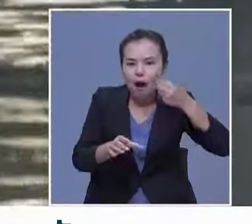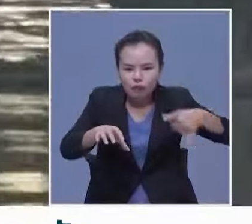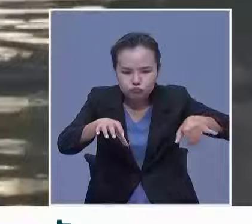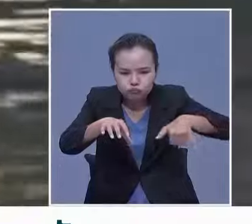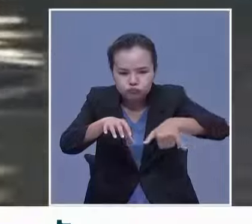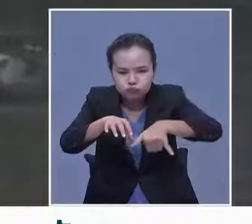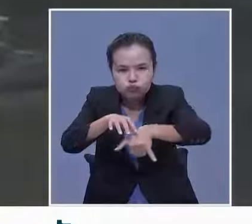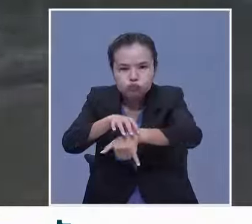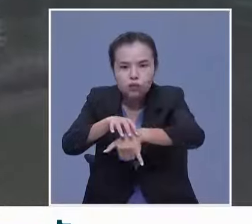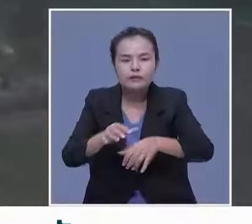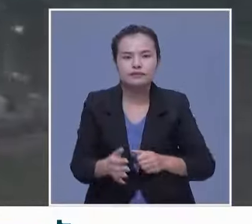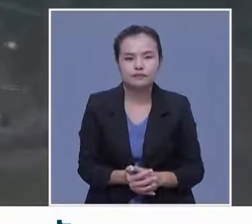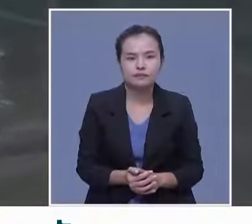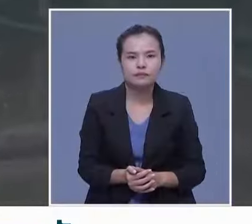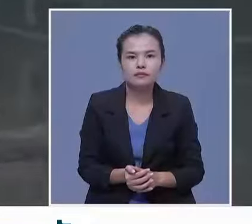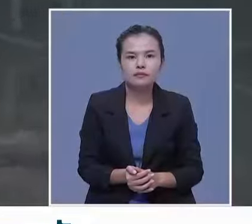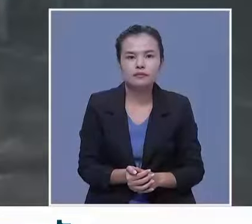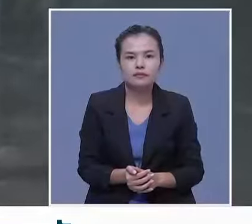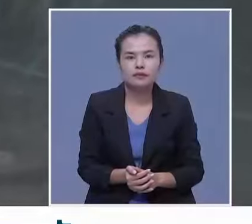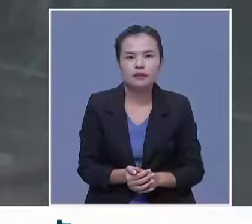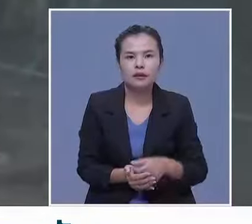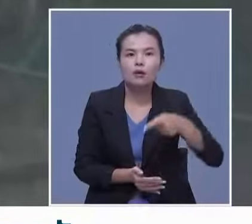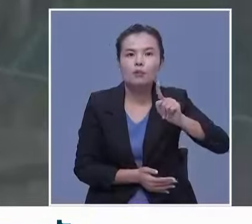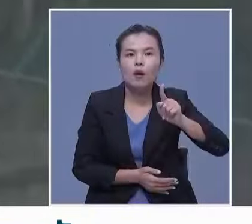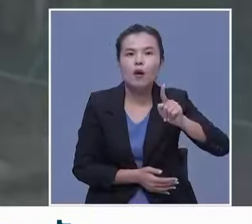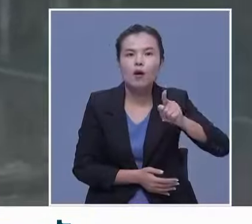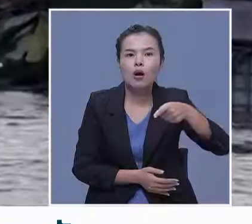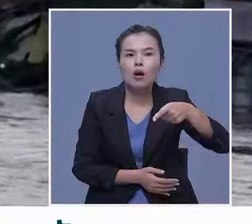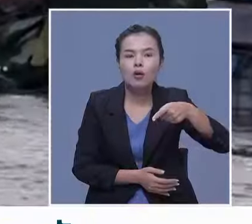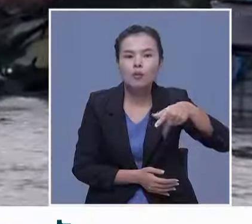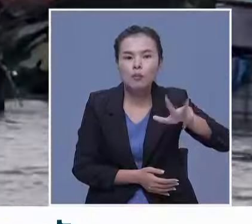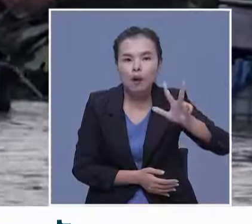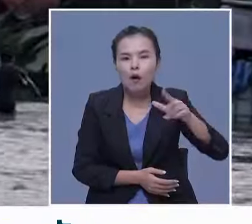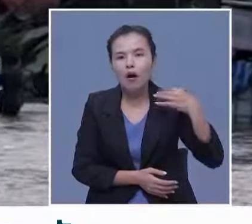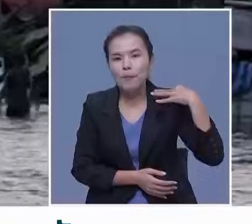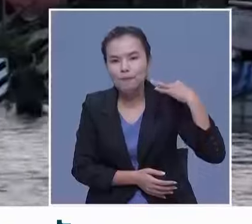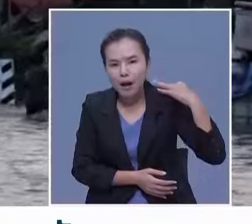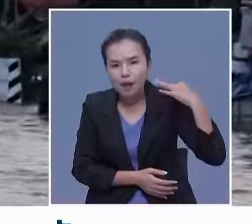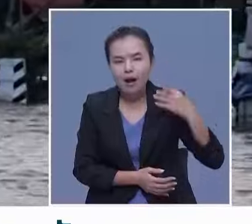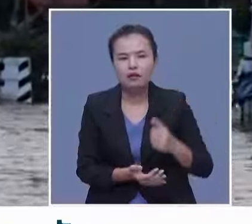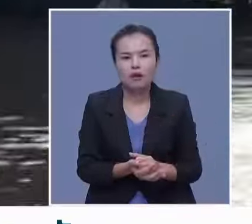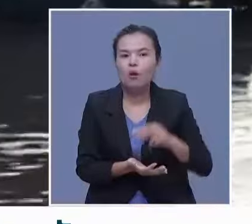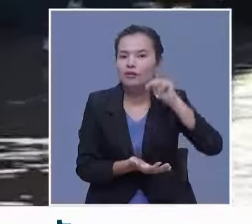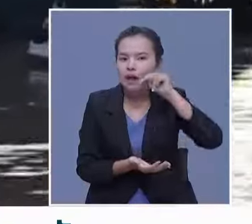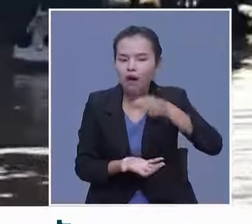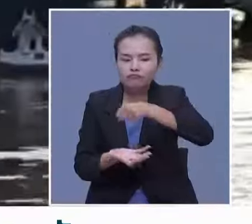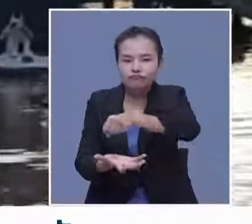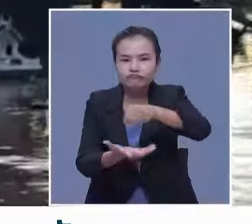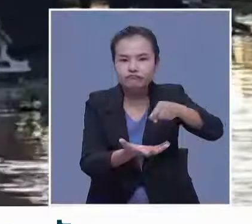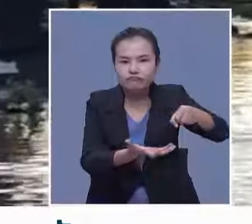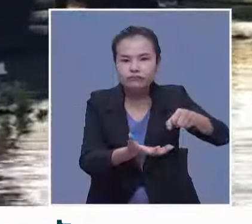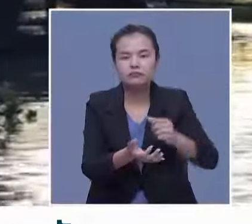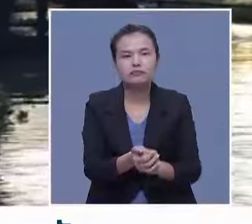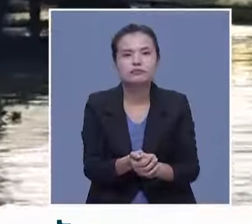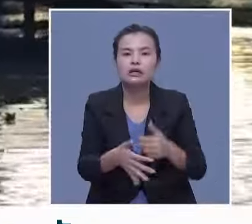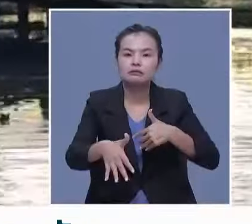จริงๆขณะที่ทางกู้ภัยสุโขทัยก็นำน้ำดื่มมาแจกจ่ายให้กับผู้ประสบภัยที่ไม่สามารถเดินออกมาได้เดินทางออกมา